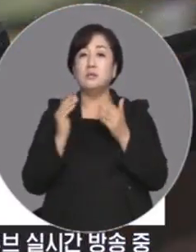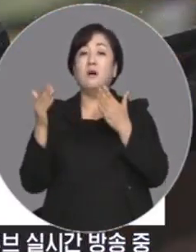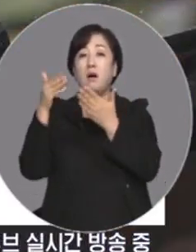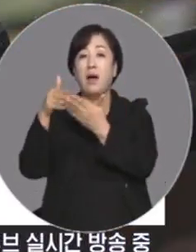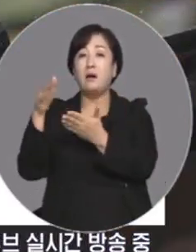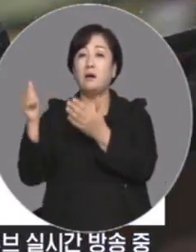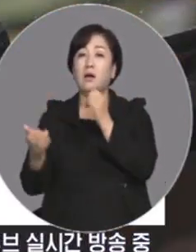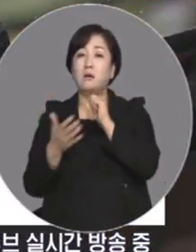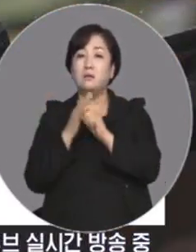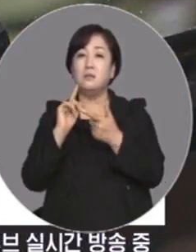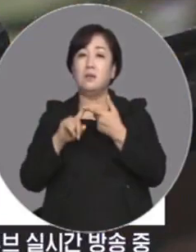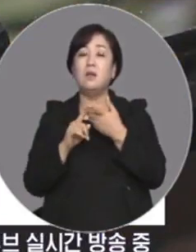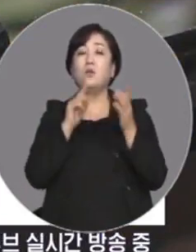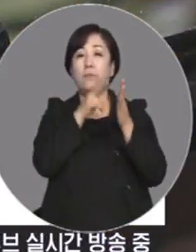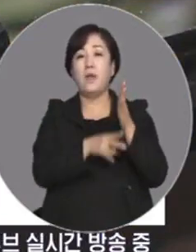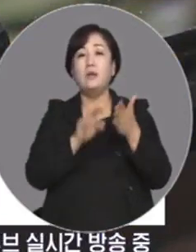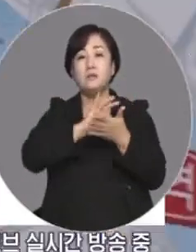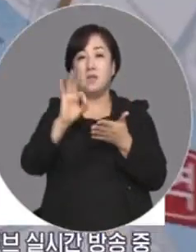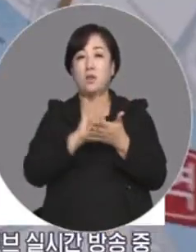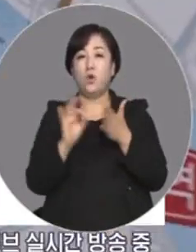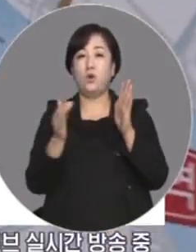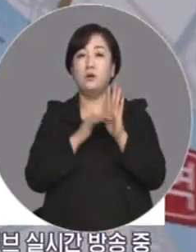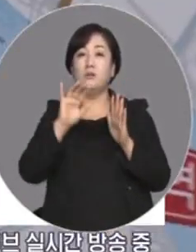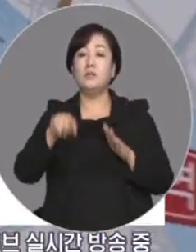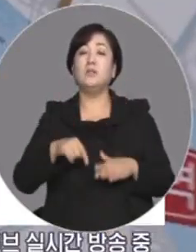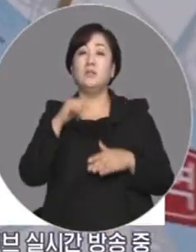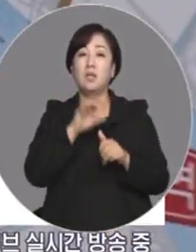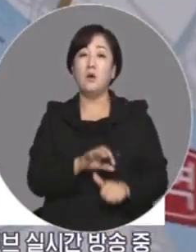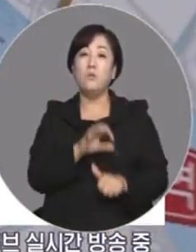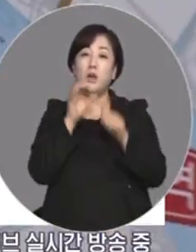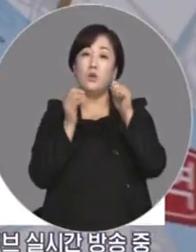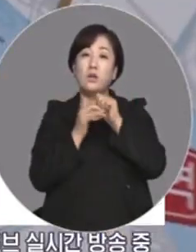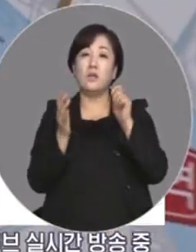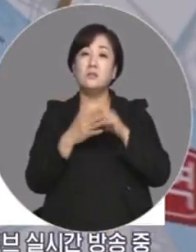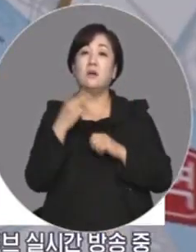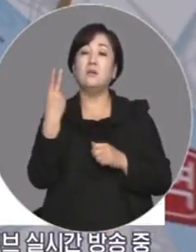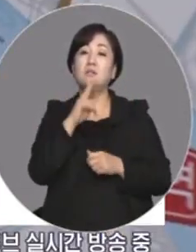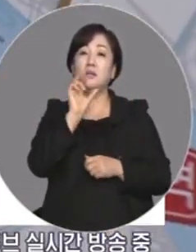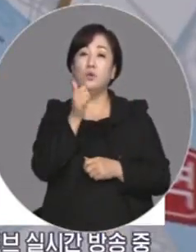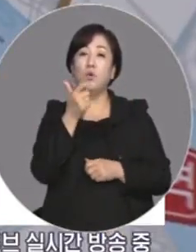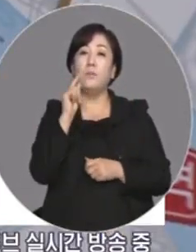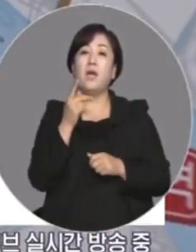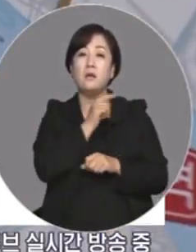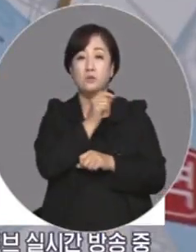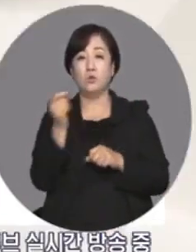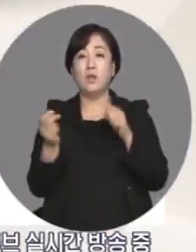이르는 울산항선 폐선을 활용해 누적 2,500km